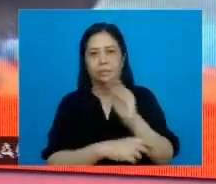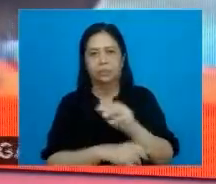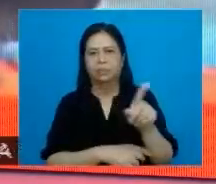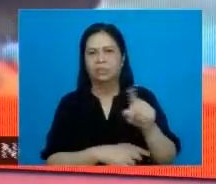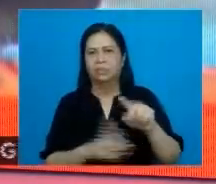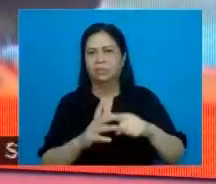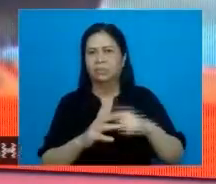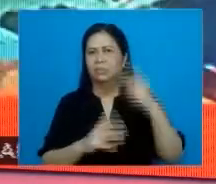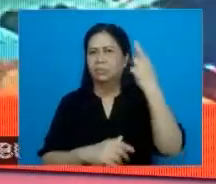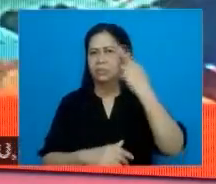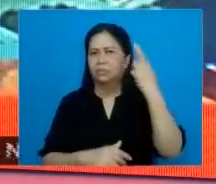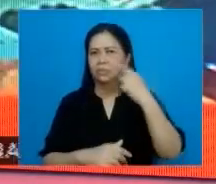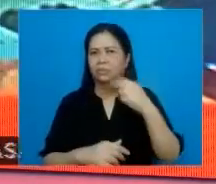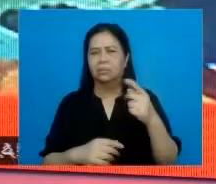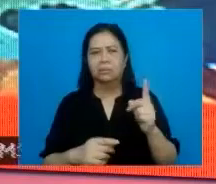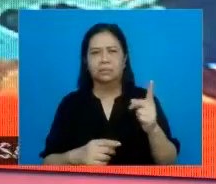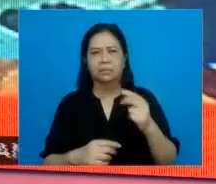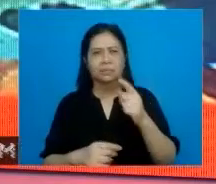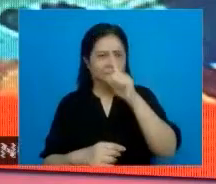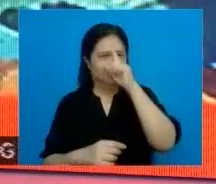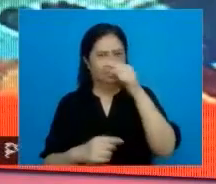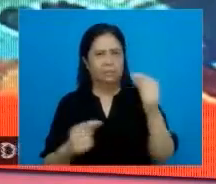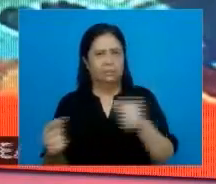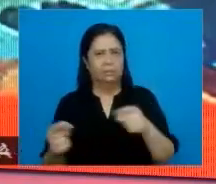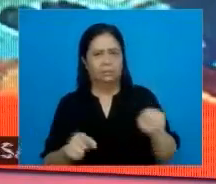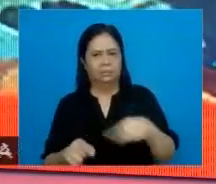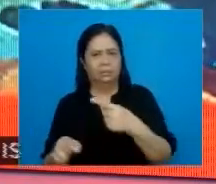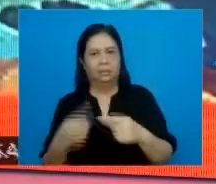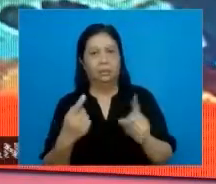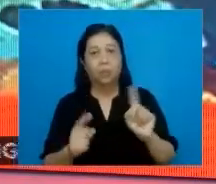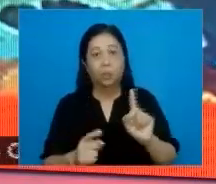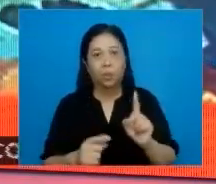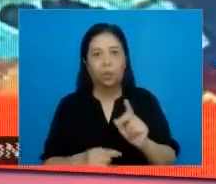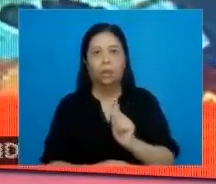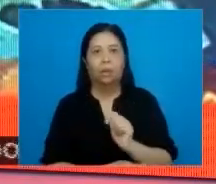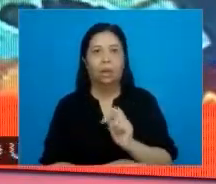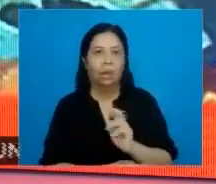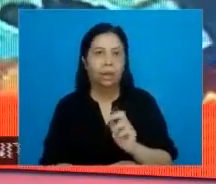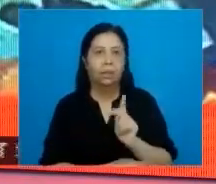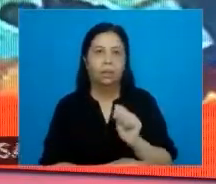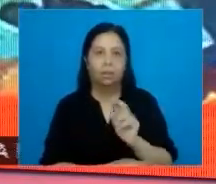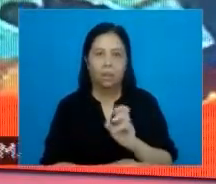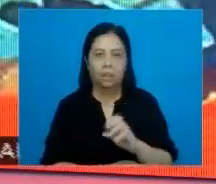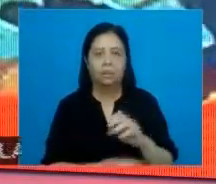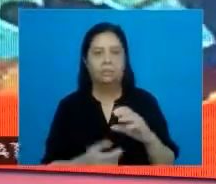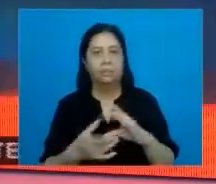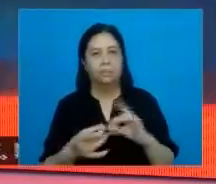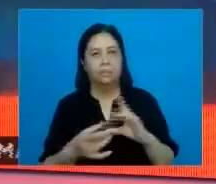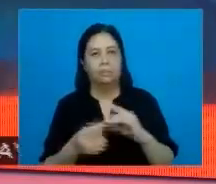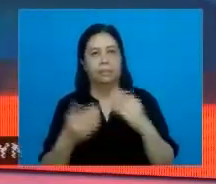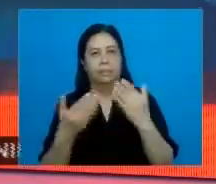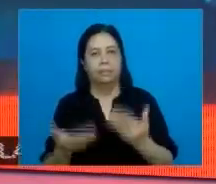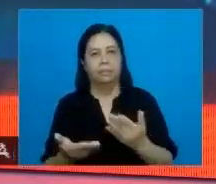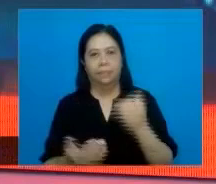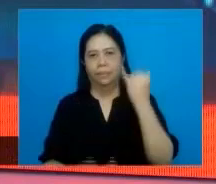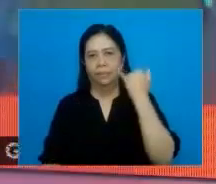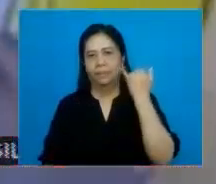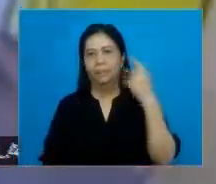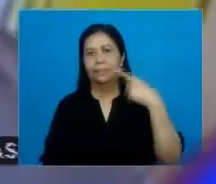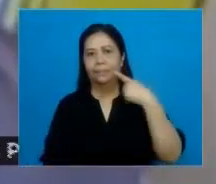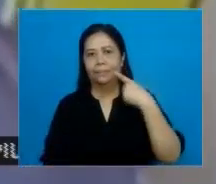raw ng krimen, pikunan, dahil sa kare-kare. Nasa frontline ng balitang yan, si Justinne Punsalang.